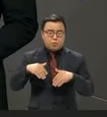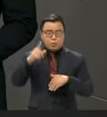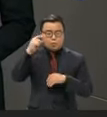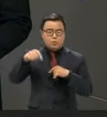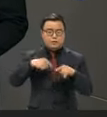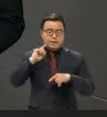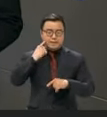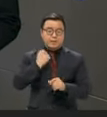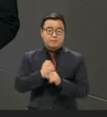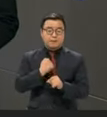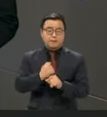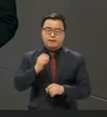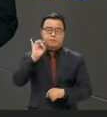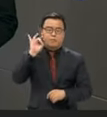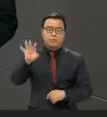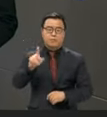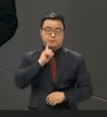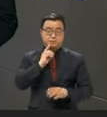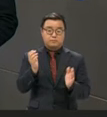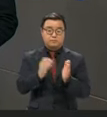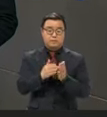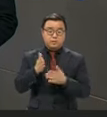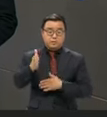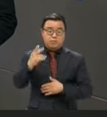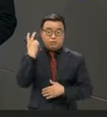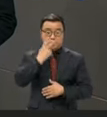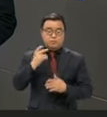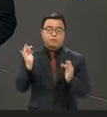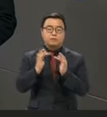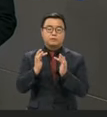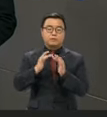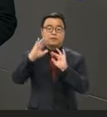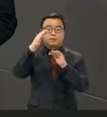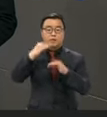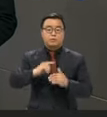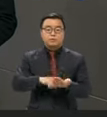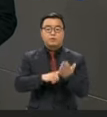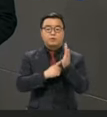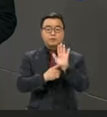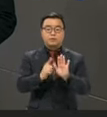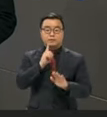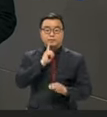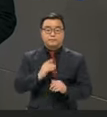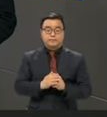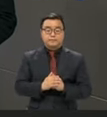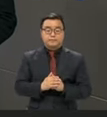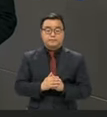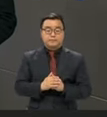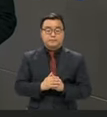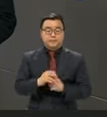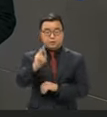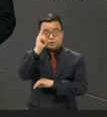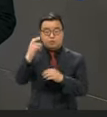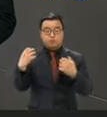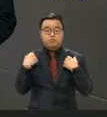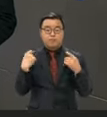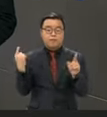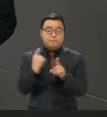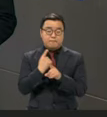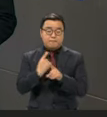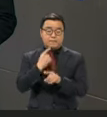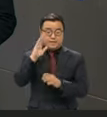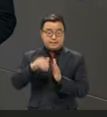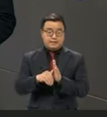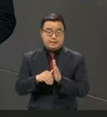일이라며 전문기관 감수를 거치고 인터넷에도 내용을 공개하겠다고 했습니다. 정권이 교체될 때마다 내용이